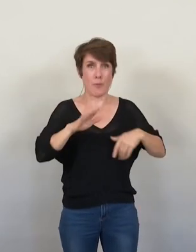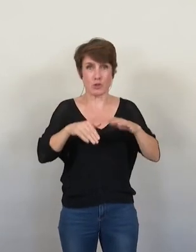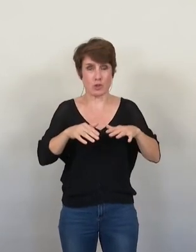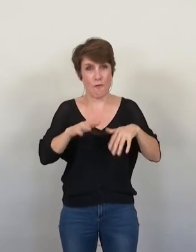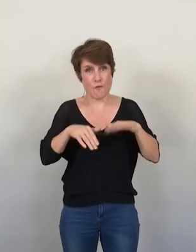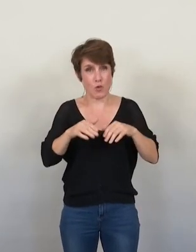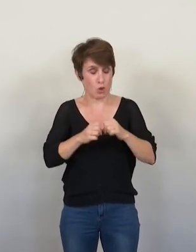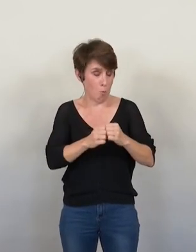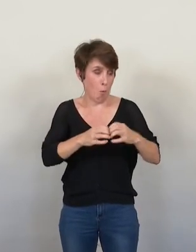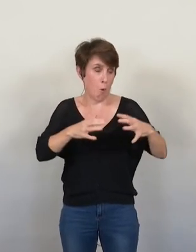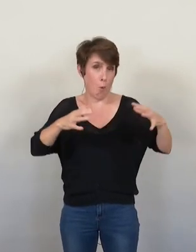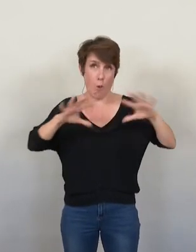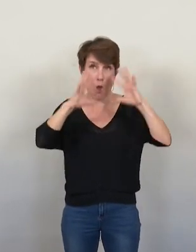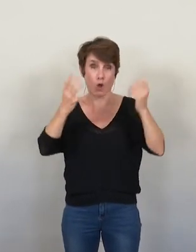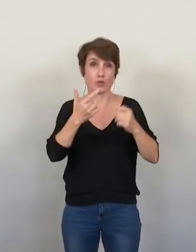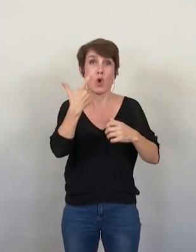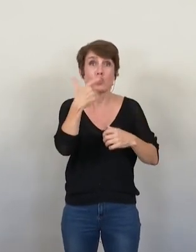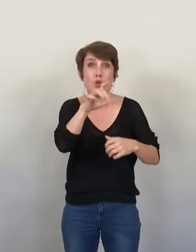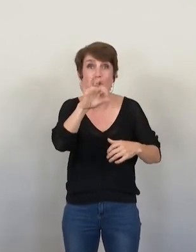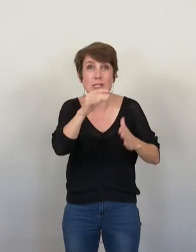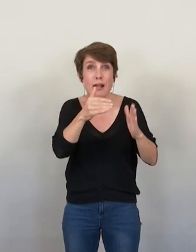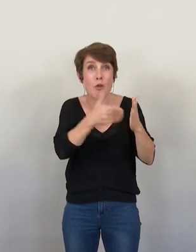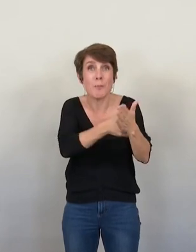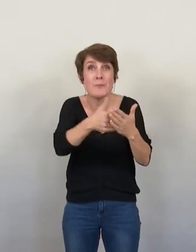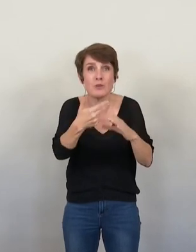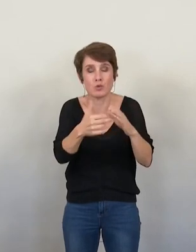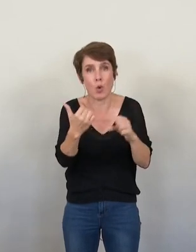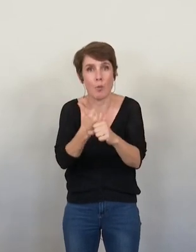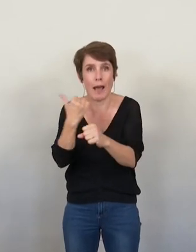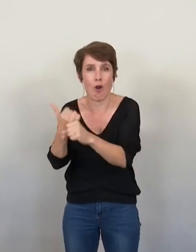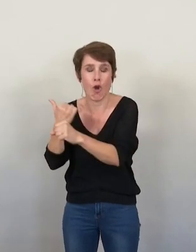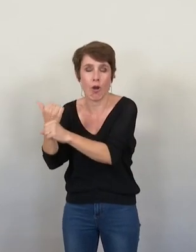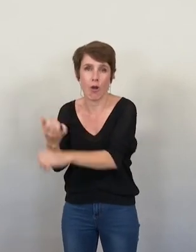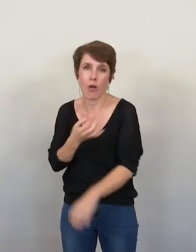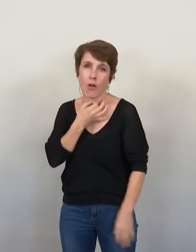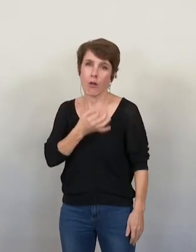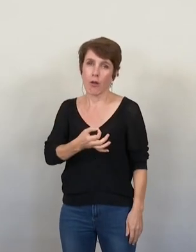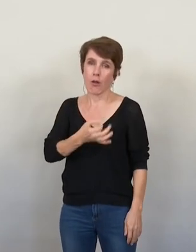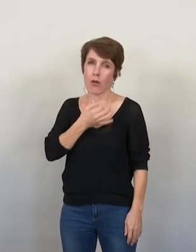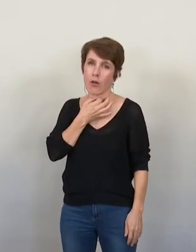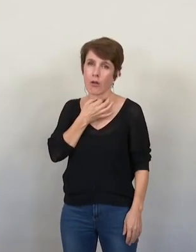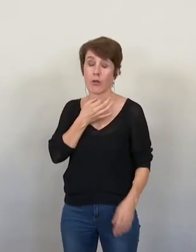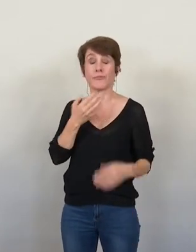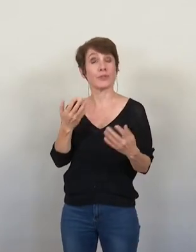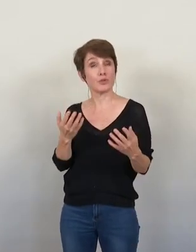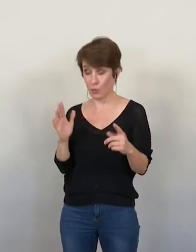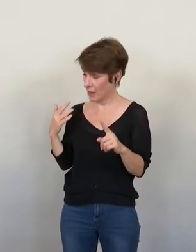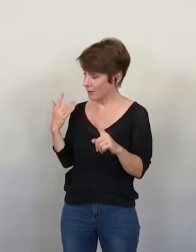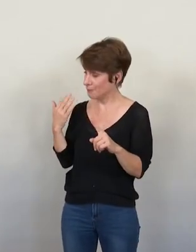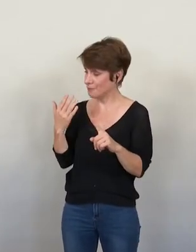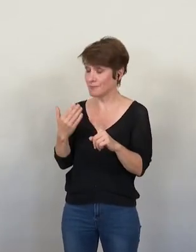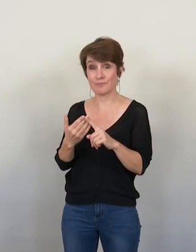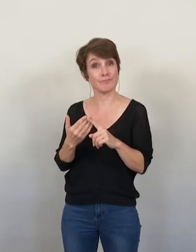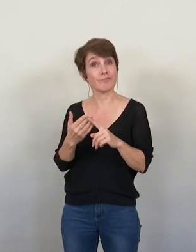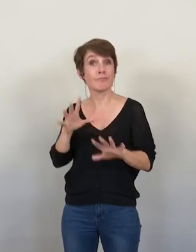250 millions d'euros par an arrive donc depuis maintenant plusieurs mois la vente d'un autre outil